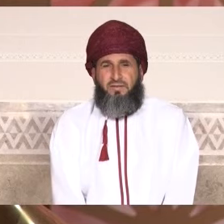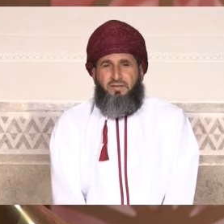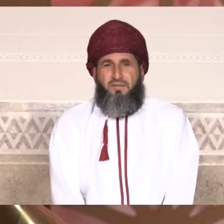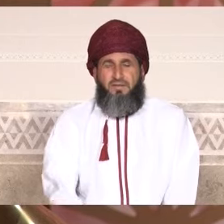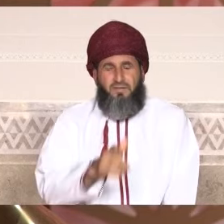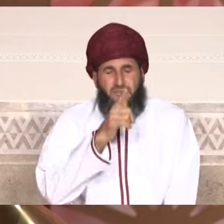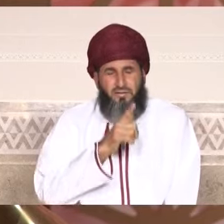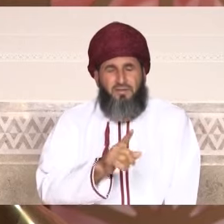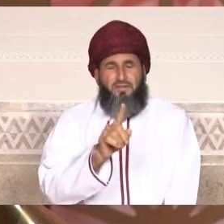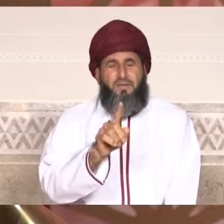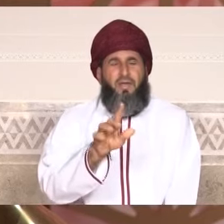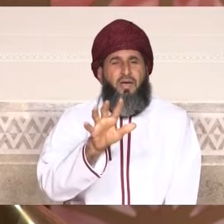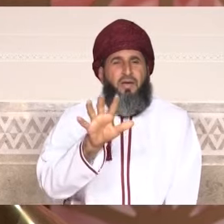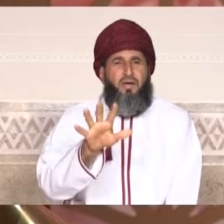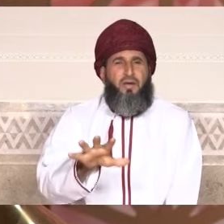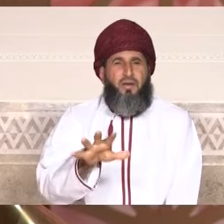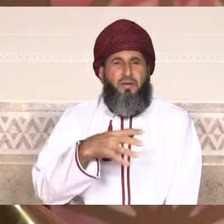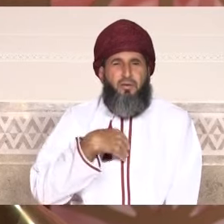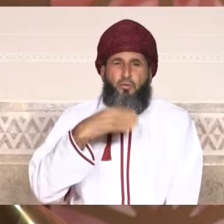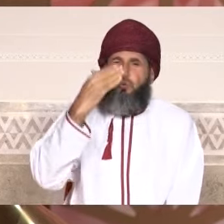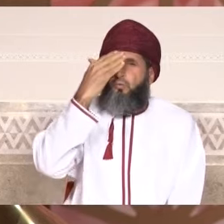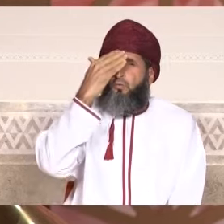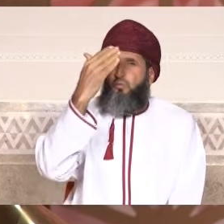ففي حقيقة الأمر نحن الذين نزجي الشكر